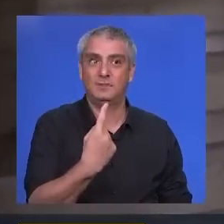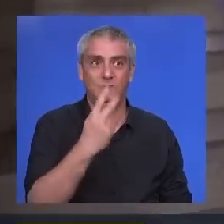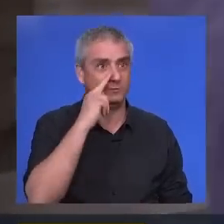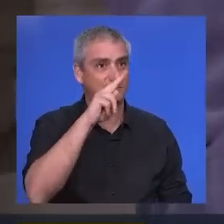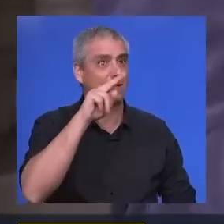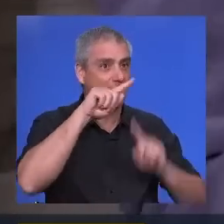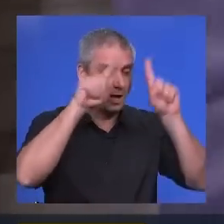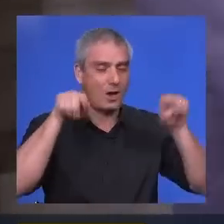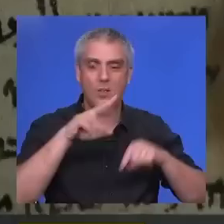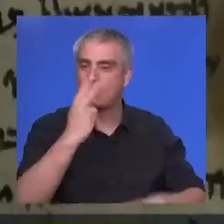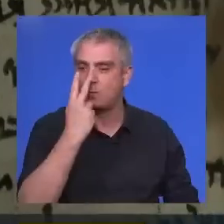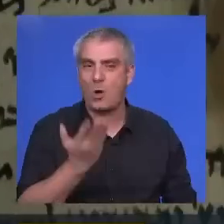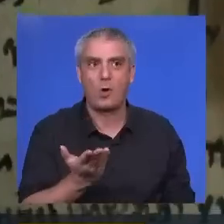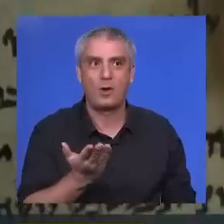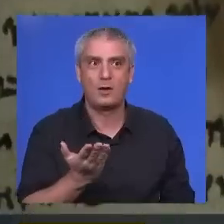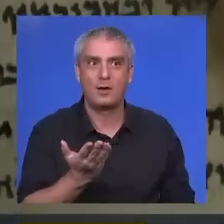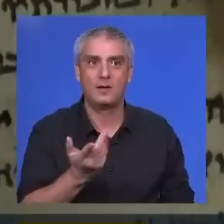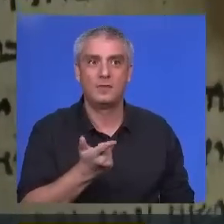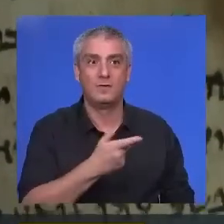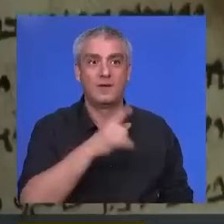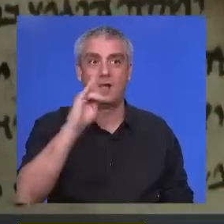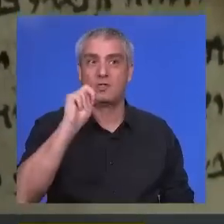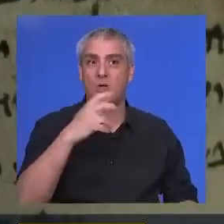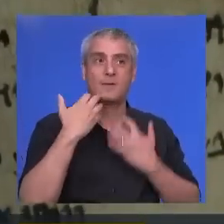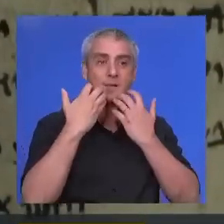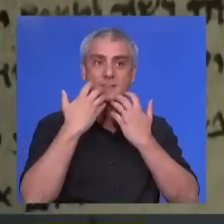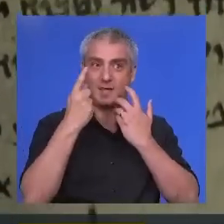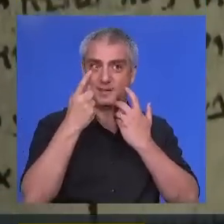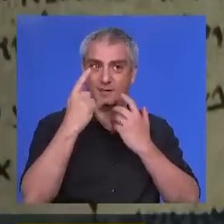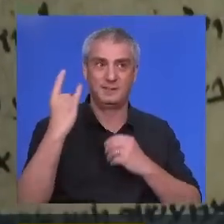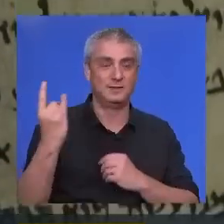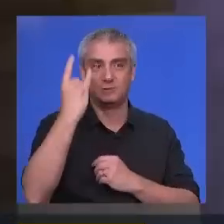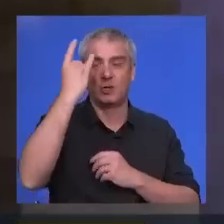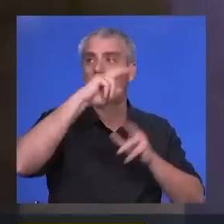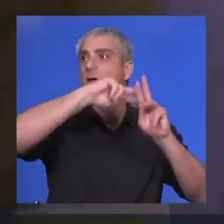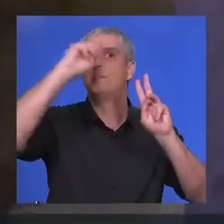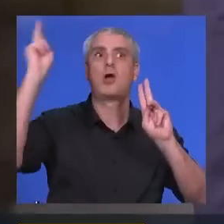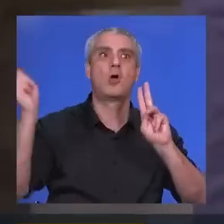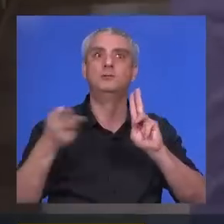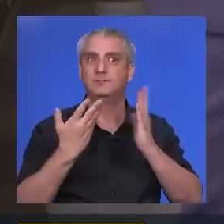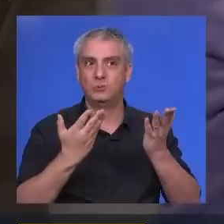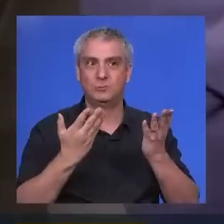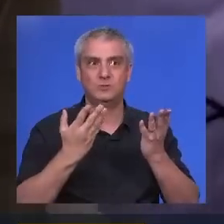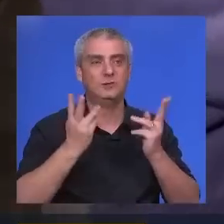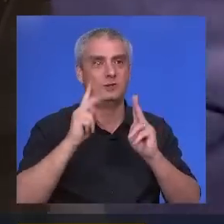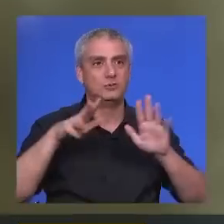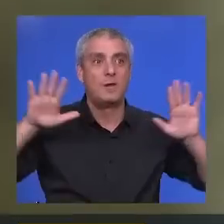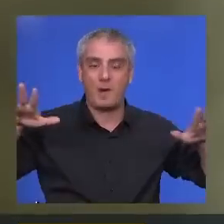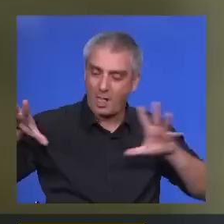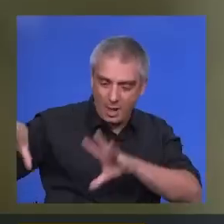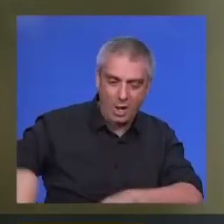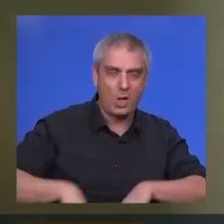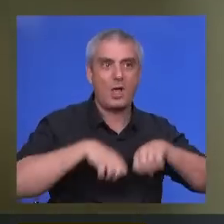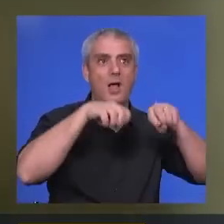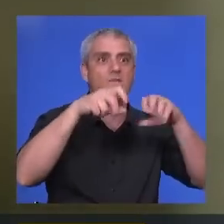רואה, וחנוך, הוא מתאר את הטיסות שלו בקוסמוס. זאת אומרת, יש מלאך שלוקח אותו, והוא מתאר